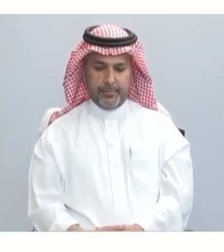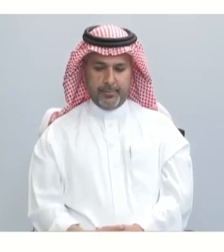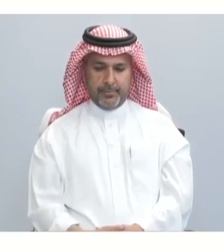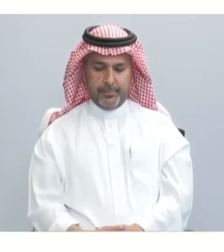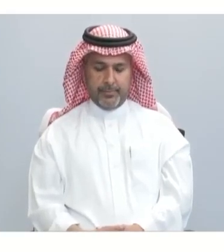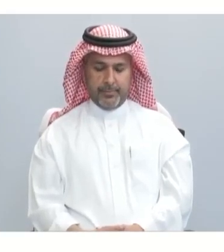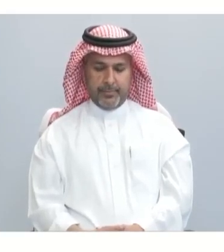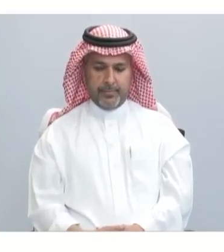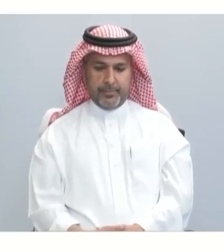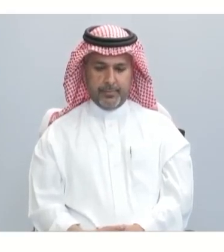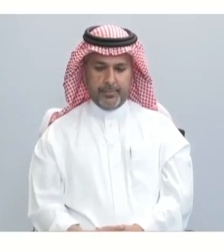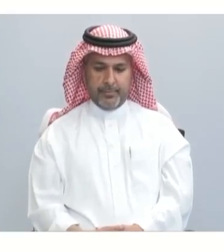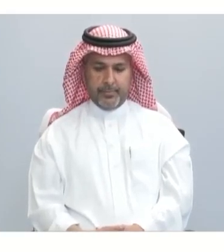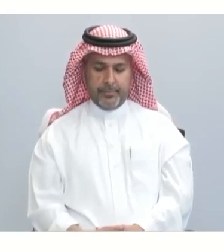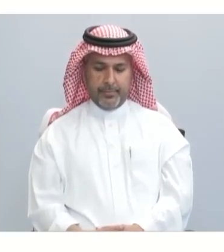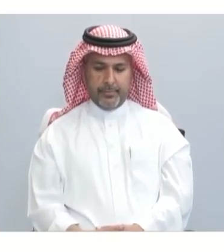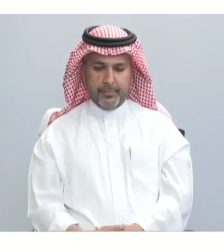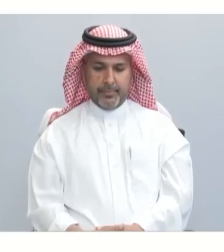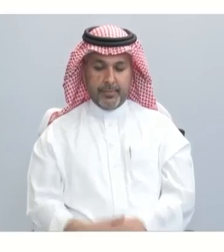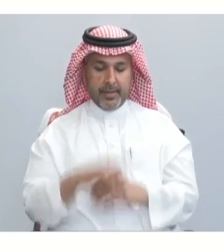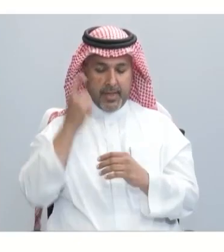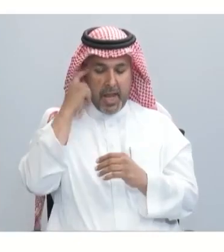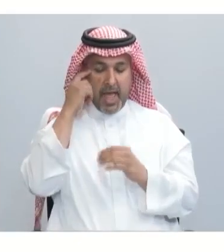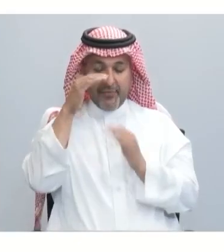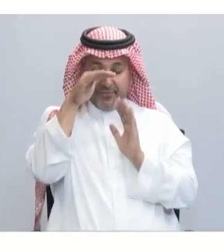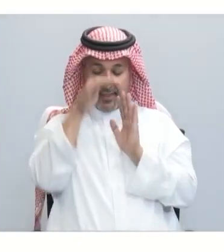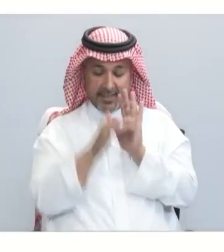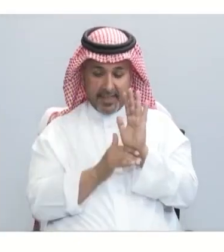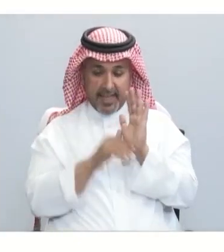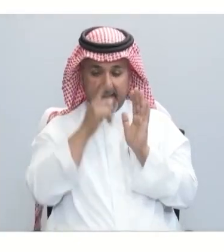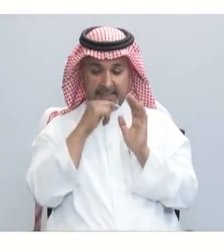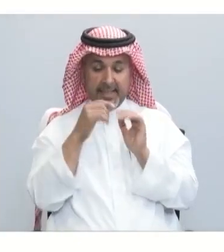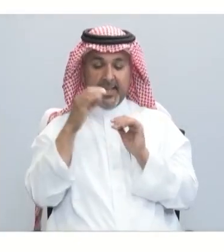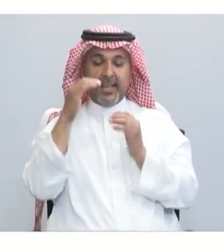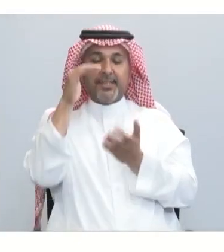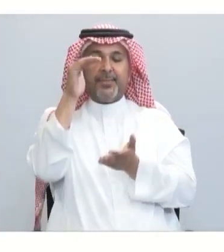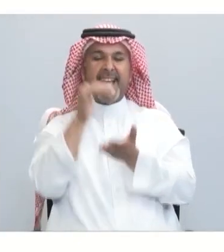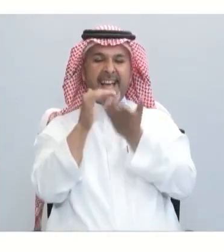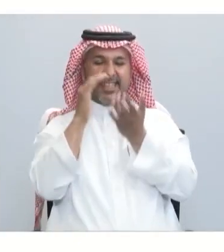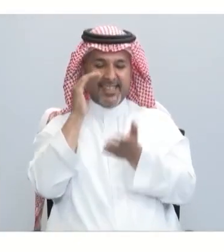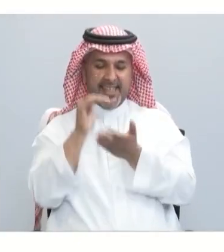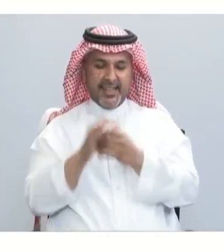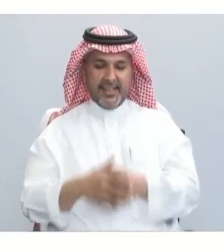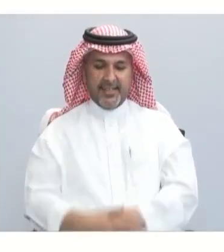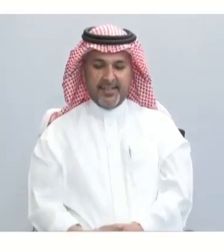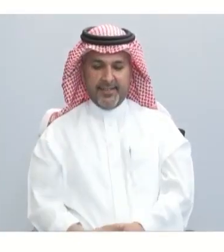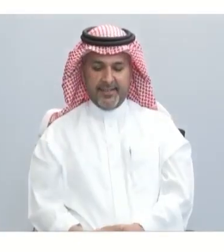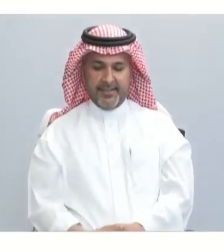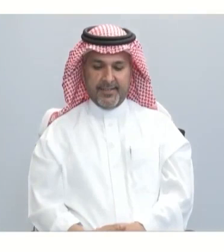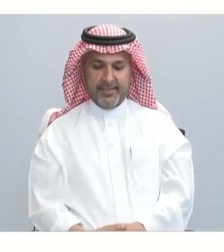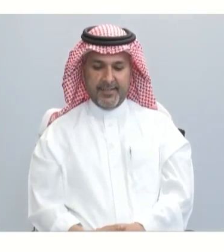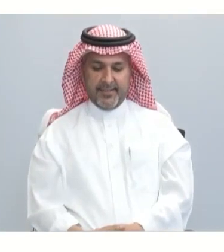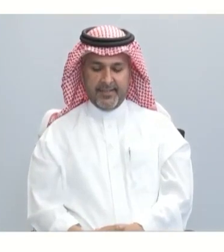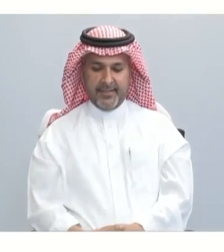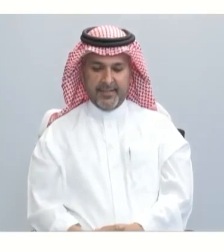المتباينه عندي اصغر معنات الاكبر كلها بلغيها اللي هي هذه اكبر وهذه اكبر طيب تبقى لدي خيارين هل هو